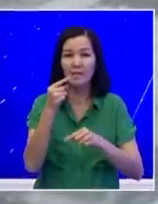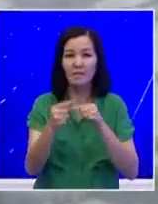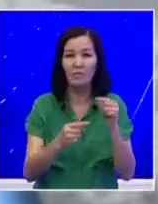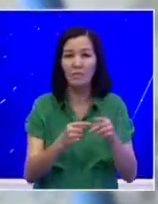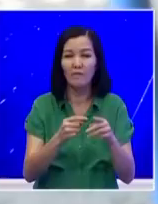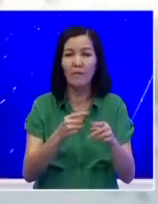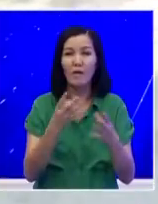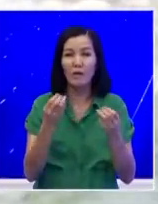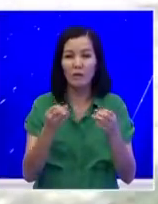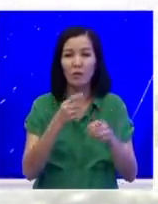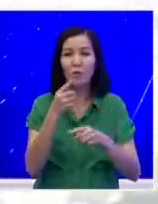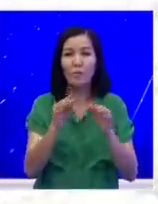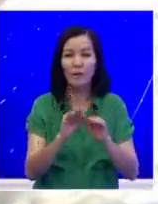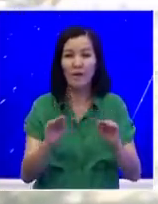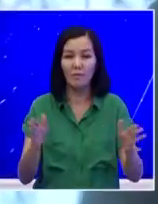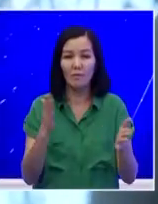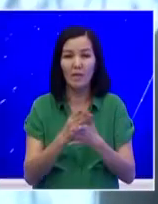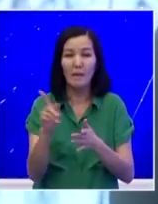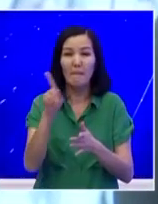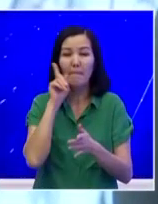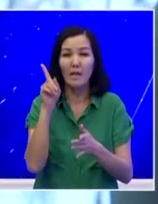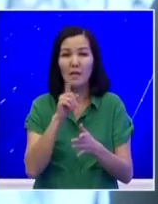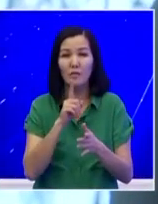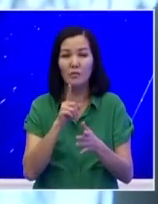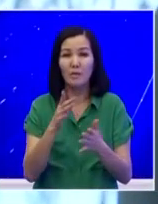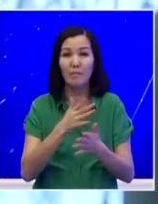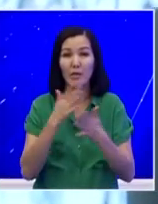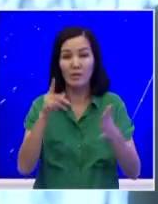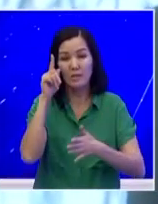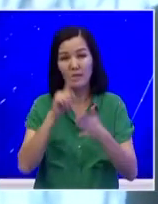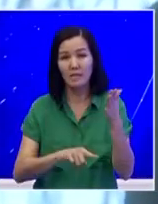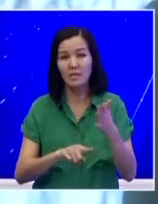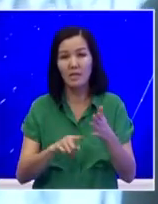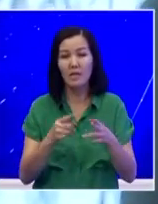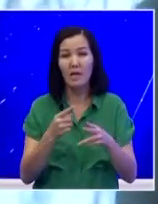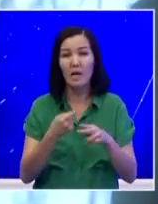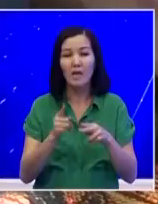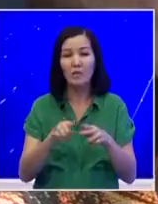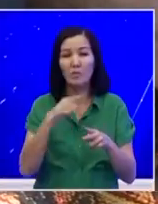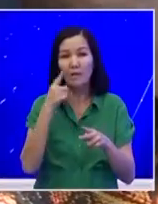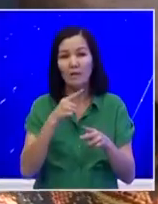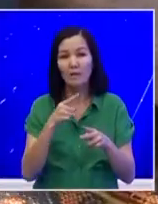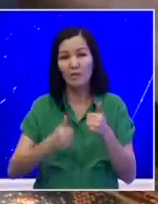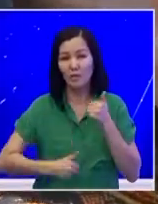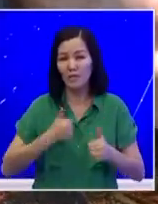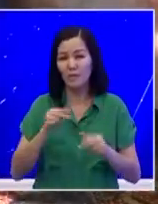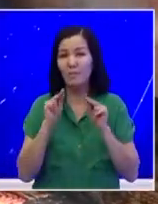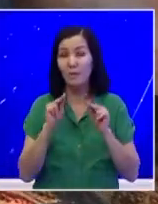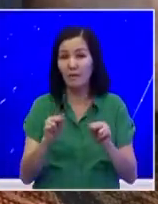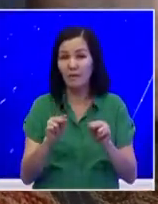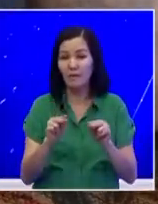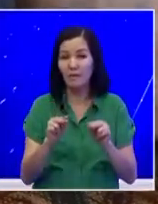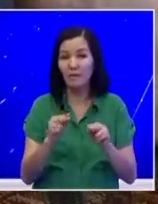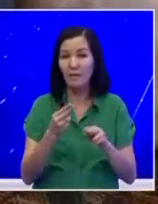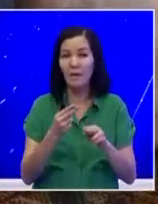же правнуков. Говоря о молодежи, Николай Кононенко возлагает на нее большие надежды, особенно говоря о чести, преданности. Потому что